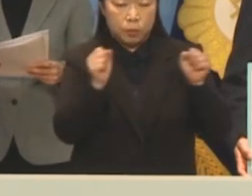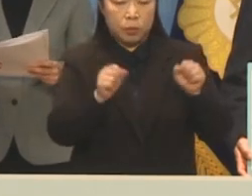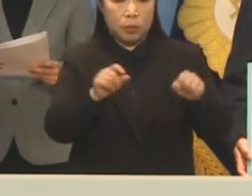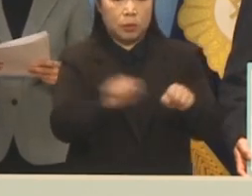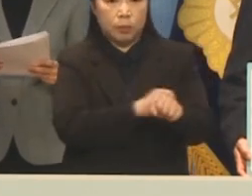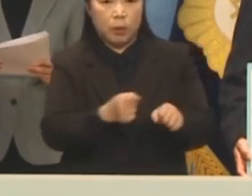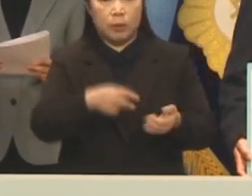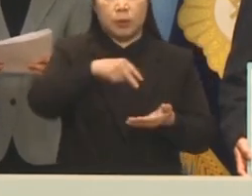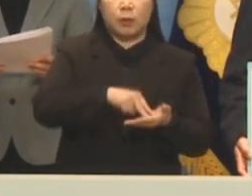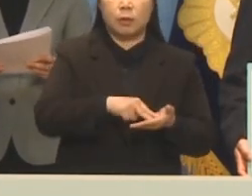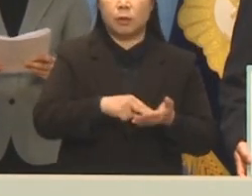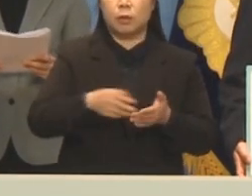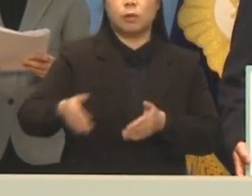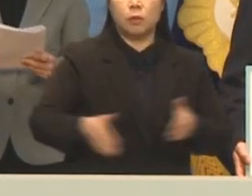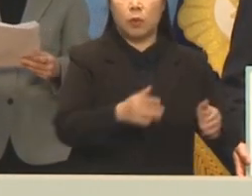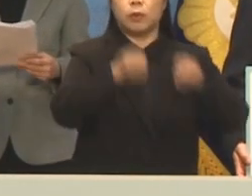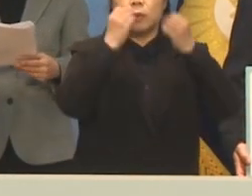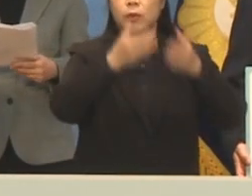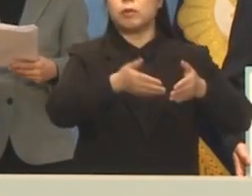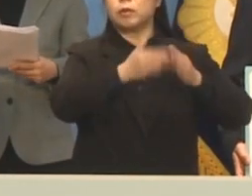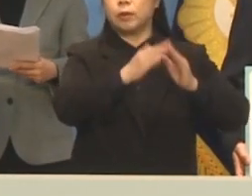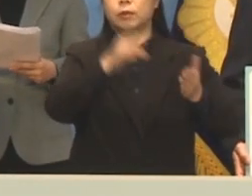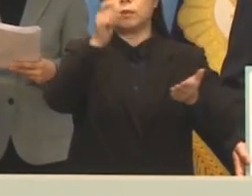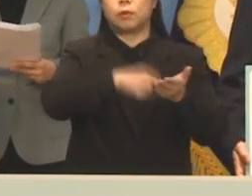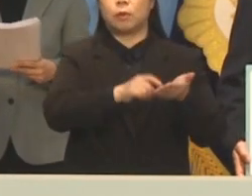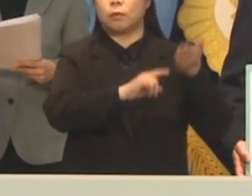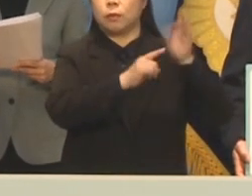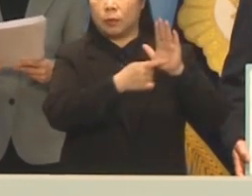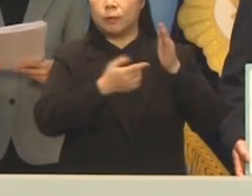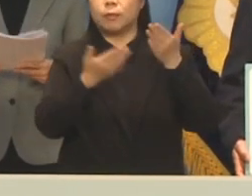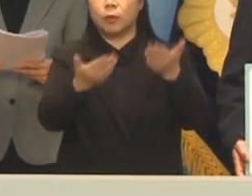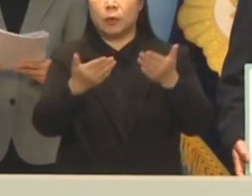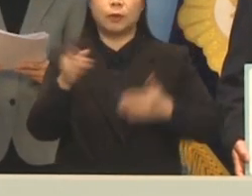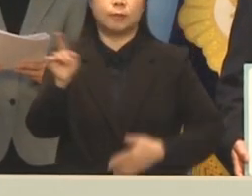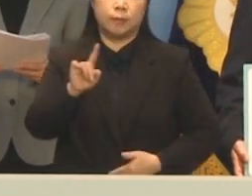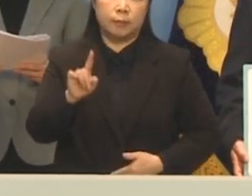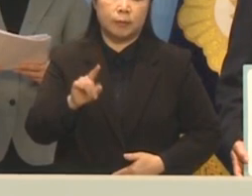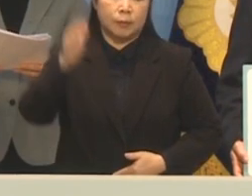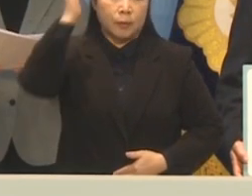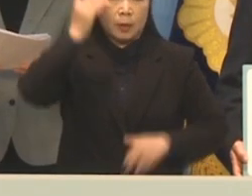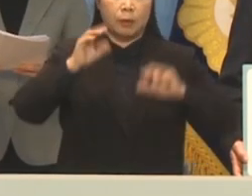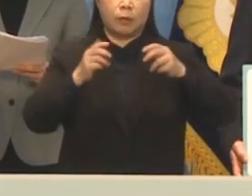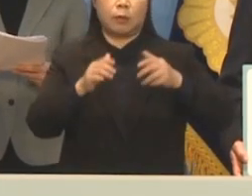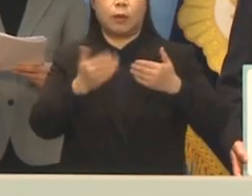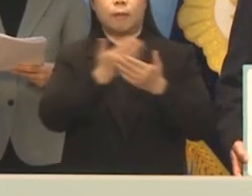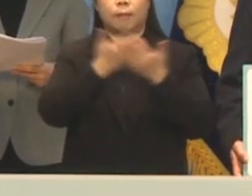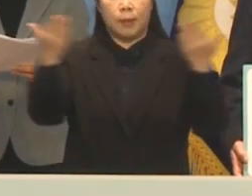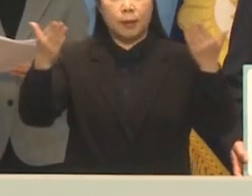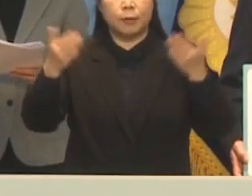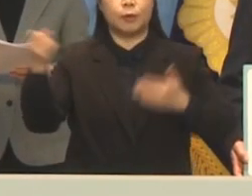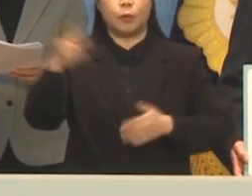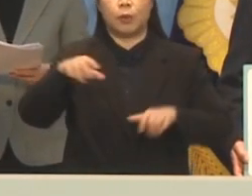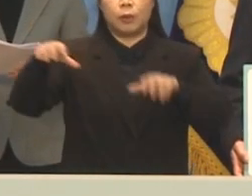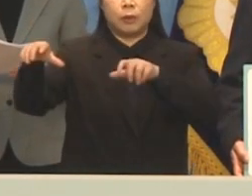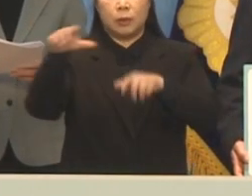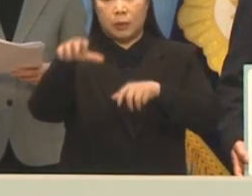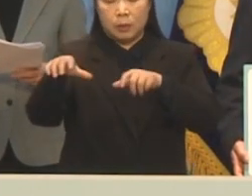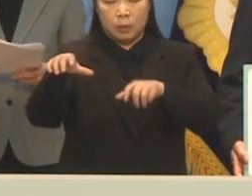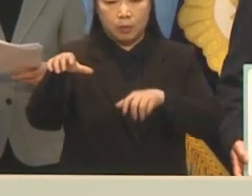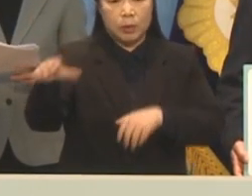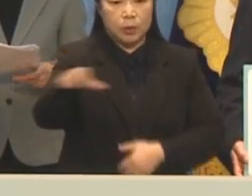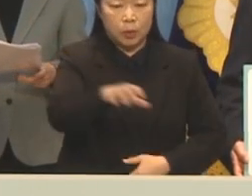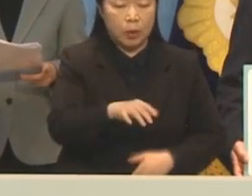특별자치도 설치 촉구 선언은 대한민국의 밝은 미래와 지역의 균형